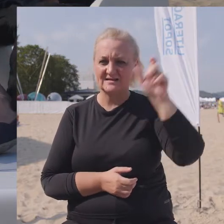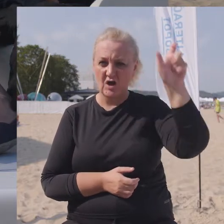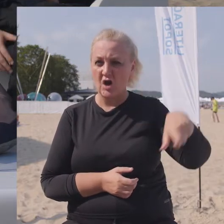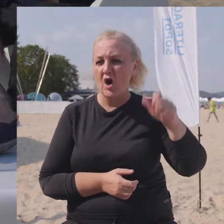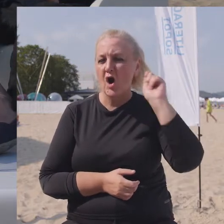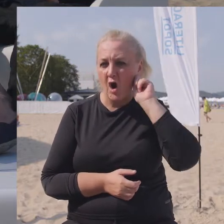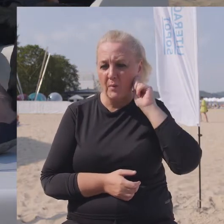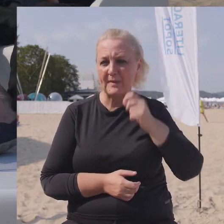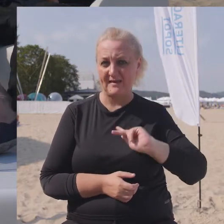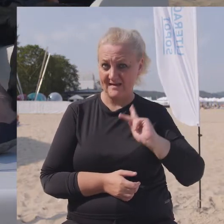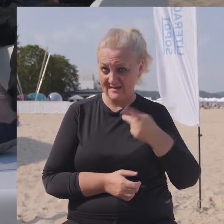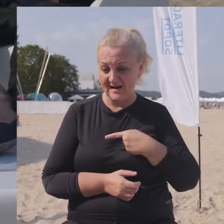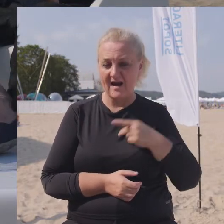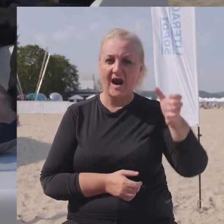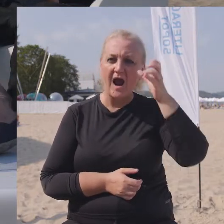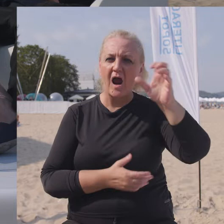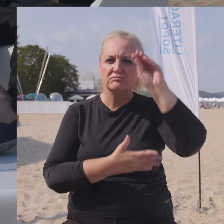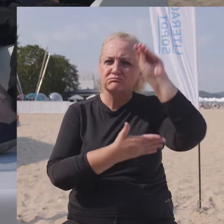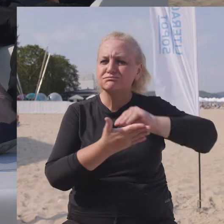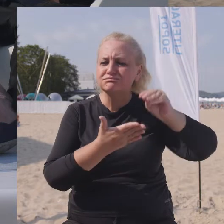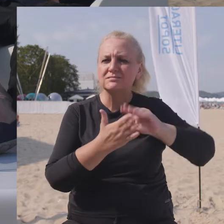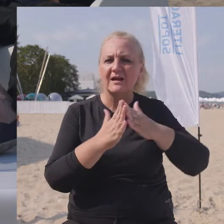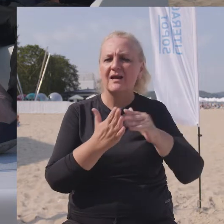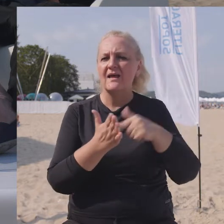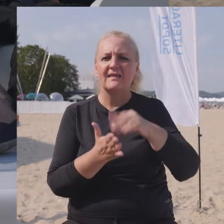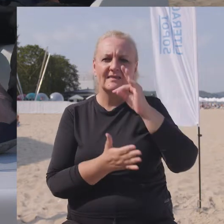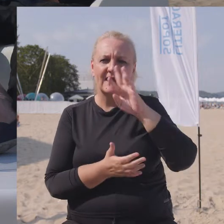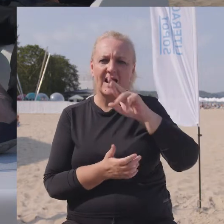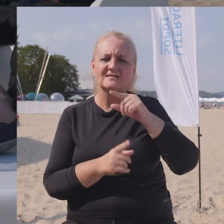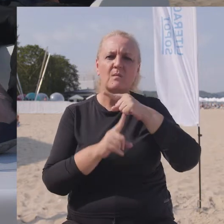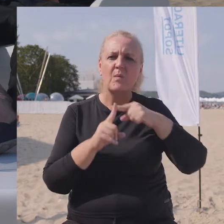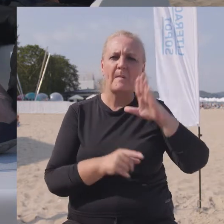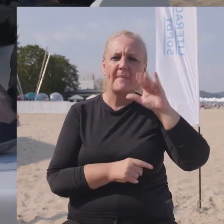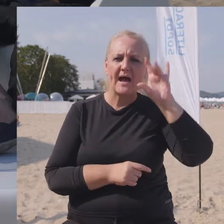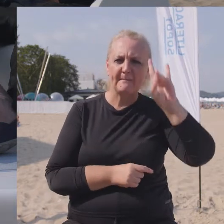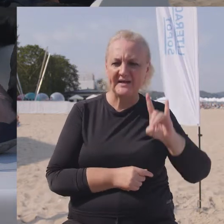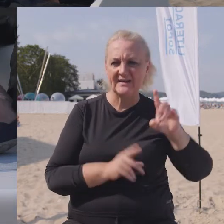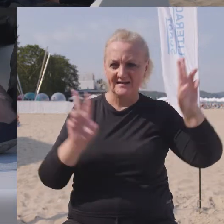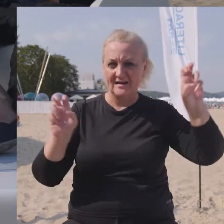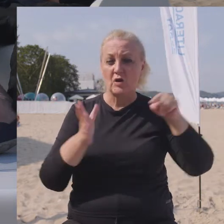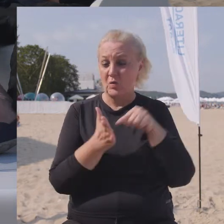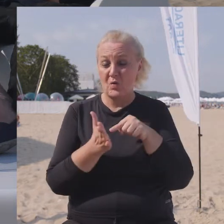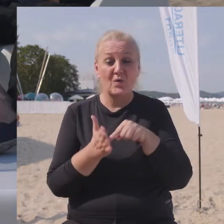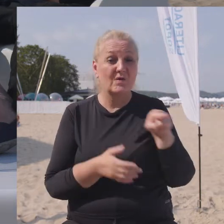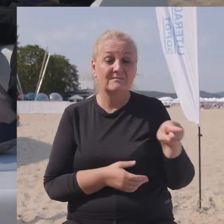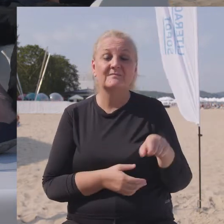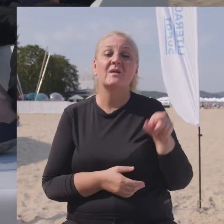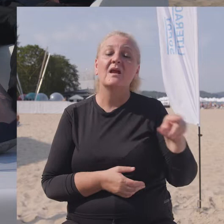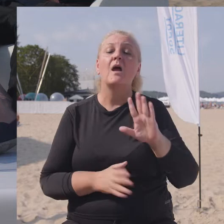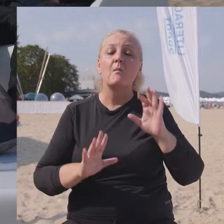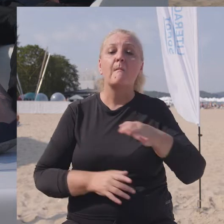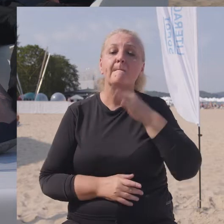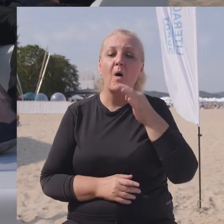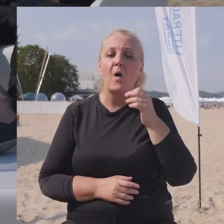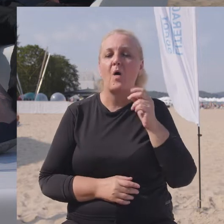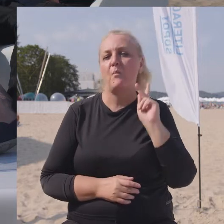kobietę trans, autorkę świetnej powieści Trans i Pół Baby, która jest nie tylko opowieścią o procesie korekty płci,